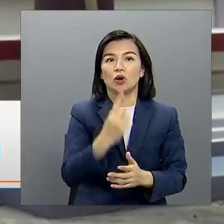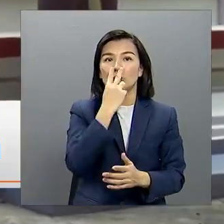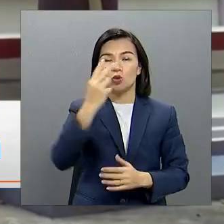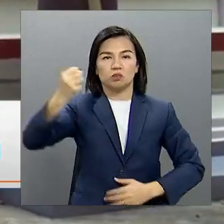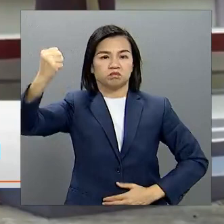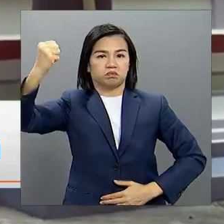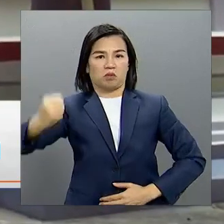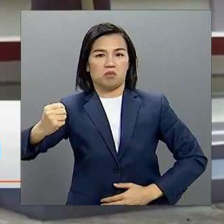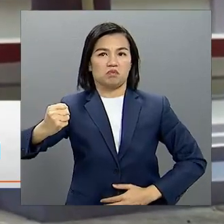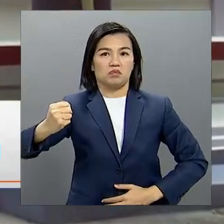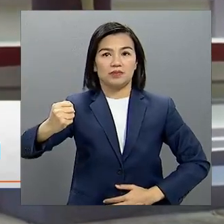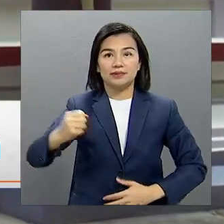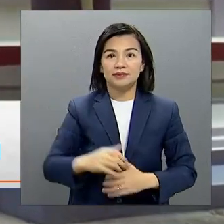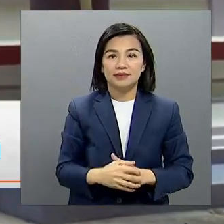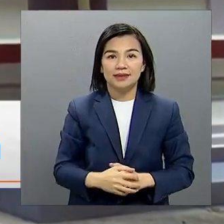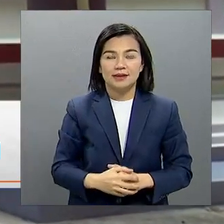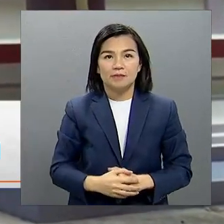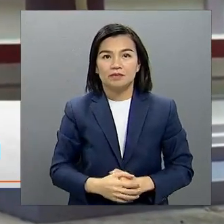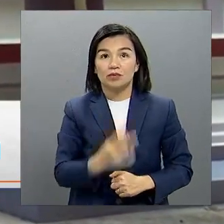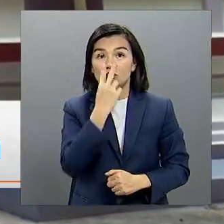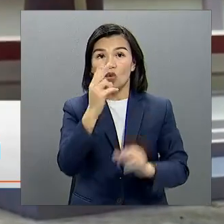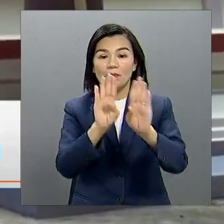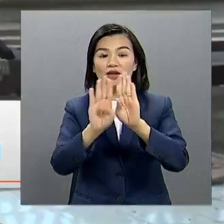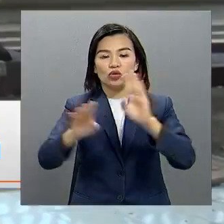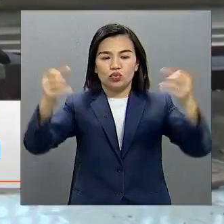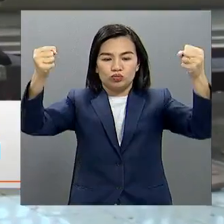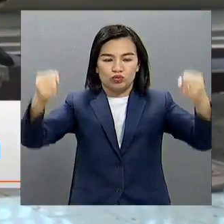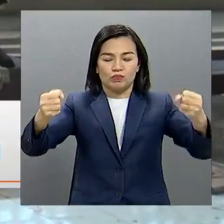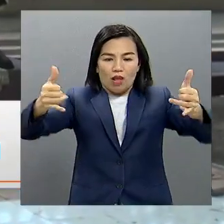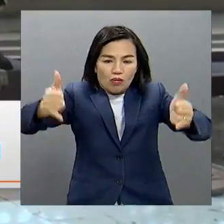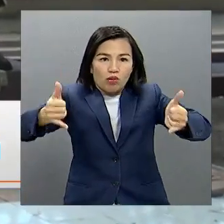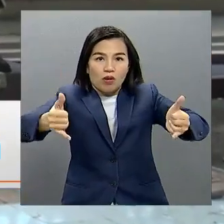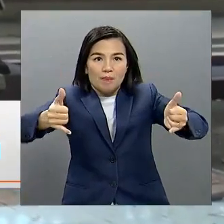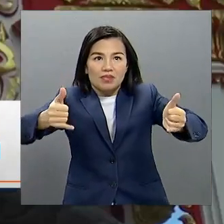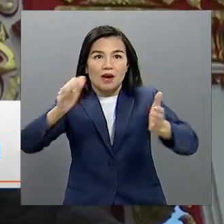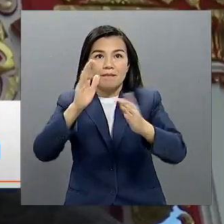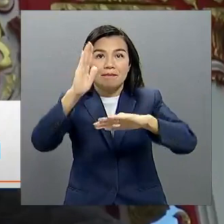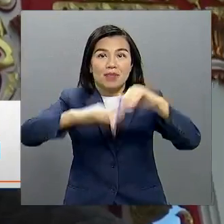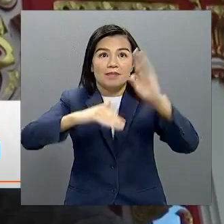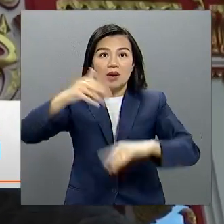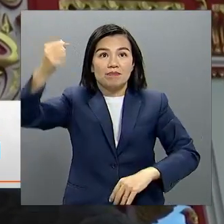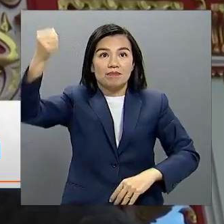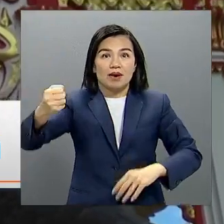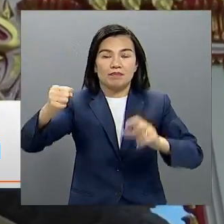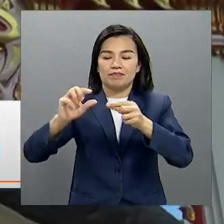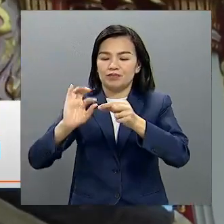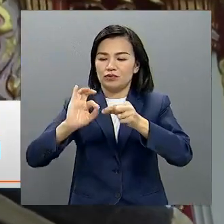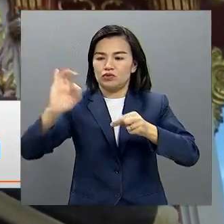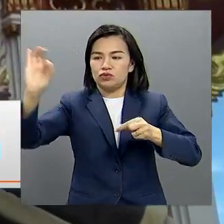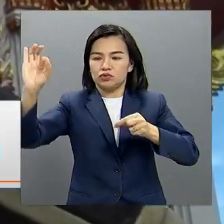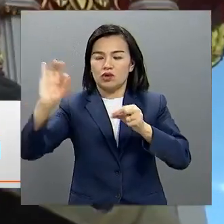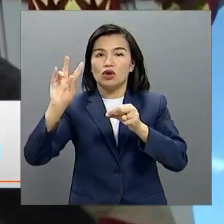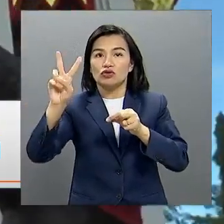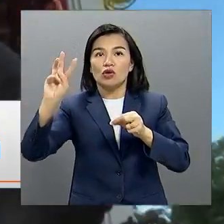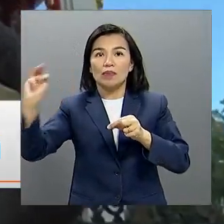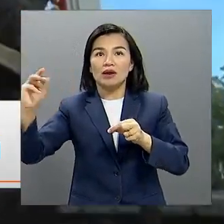ไง ครับยืนบริเวณอยู่ด้านหน้าพระอุโบสถในมือถือไม้ตะบองมีความยาวประมาณ2เมตรหน้าตาเคร่งขรึ